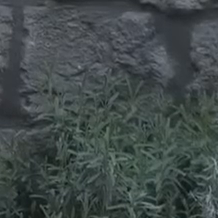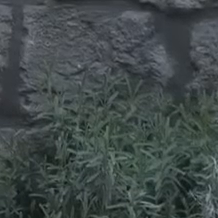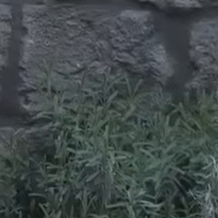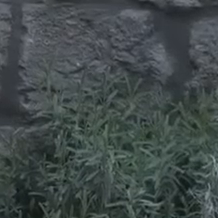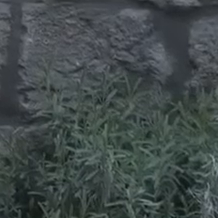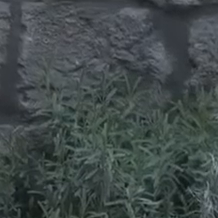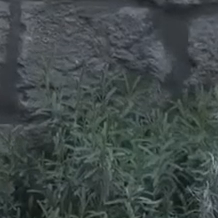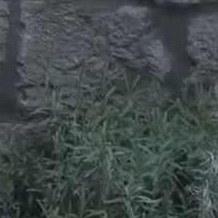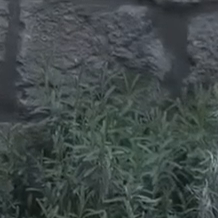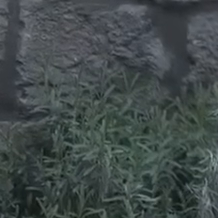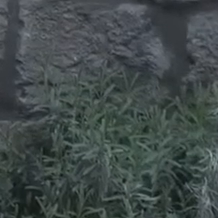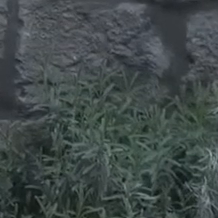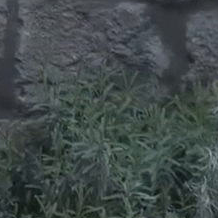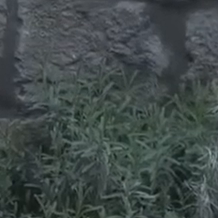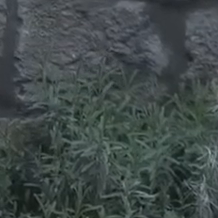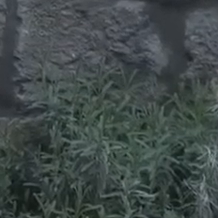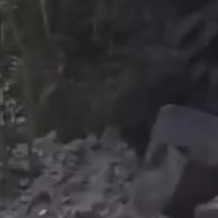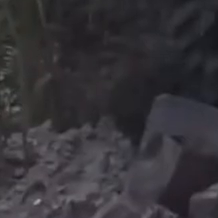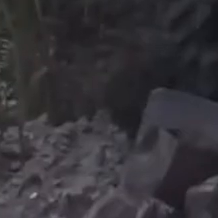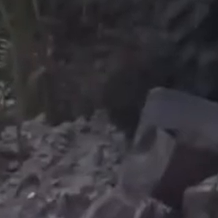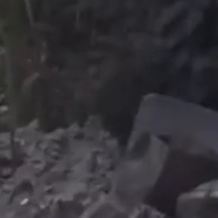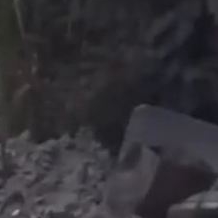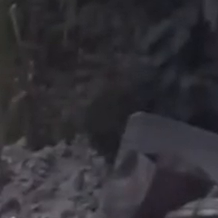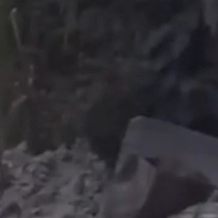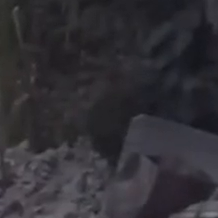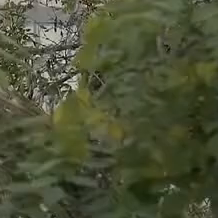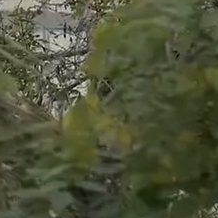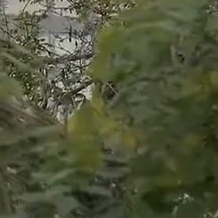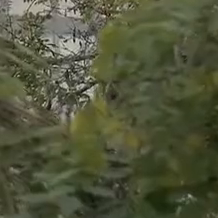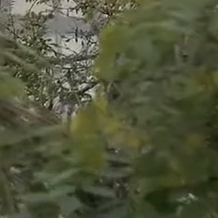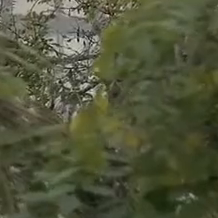كان هو الراعي الحقيقي اللي ما تخلى عن رعيته.